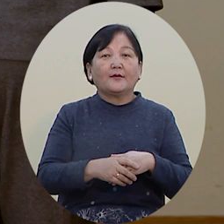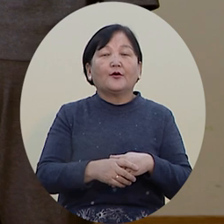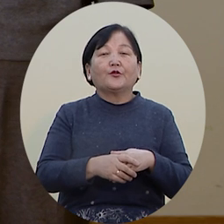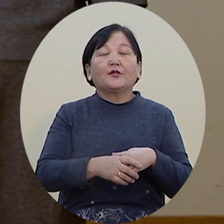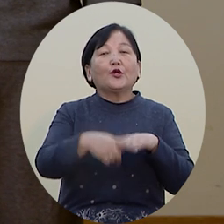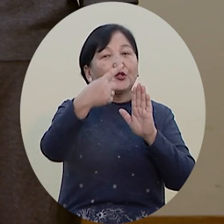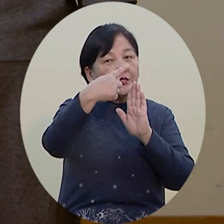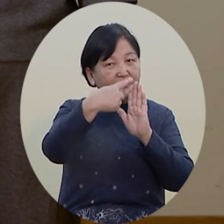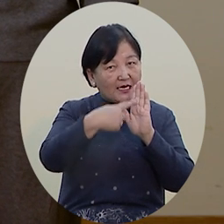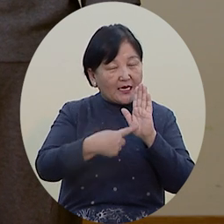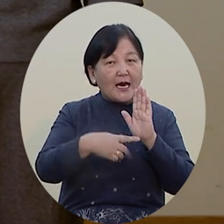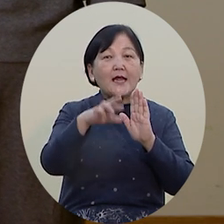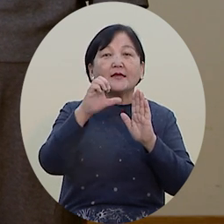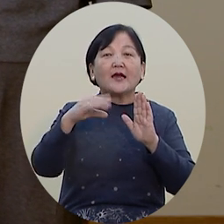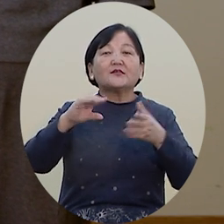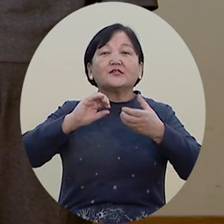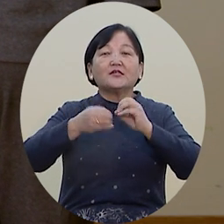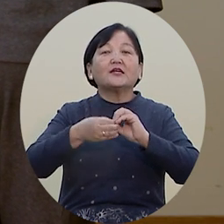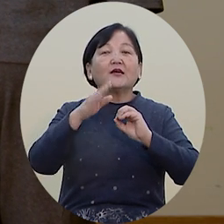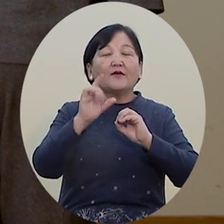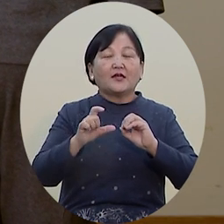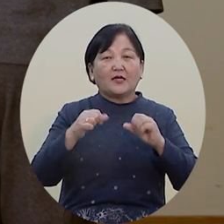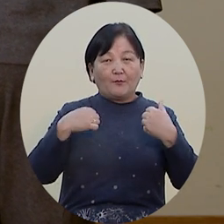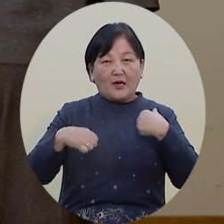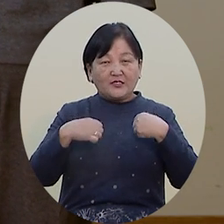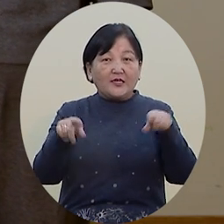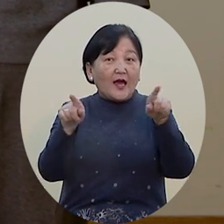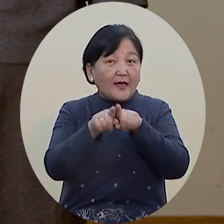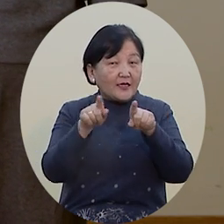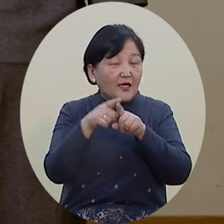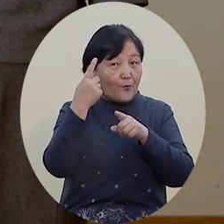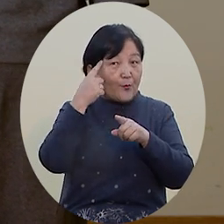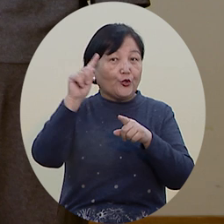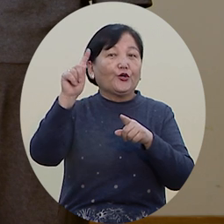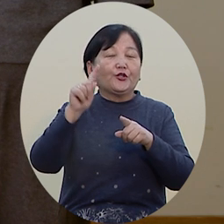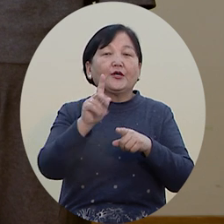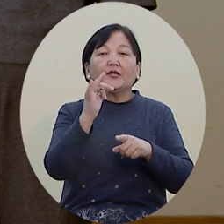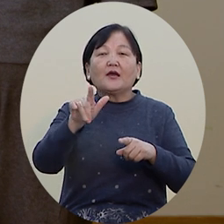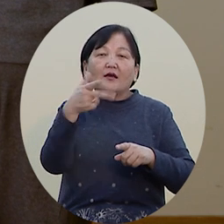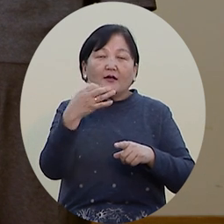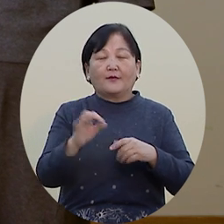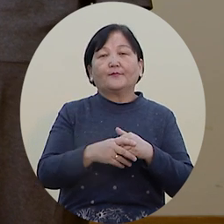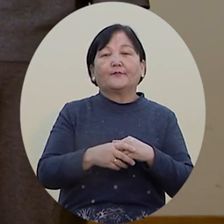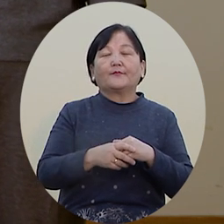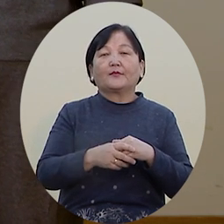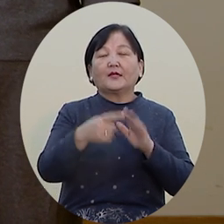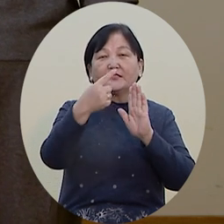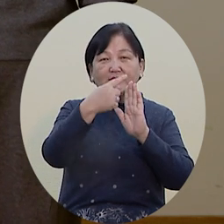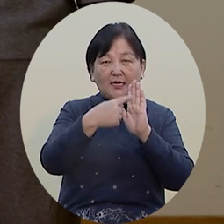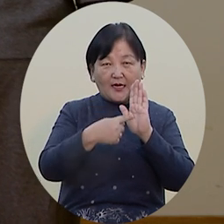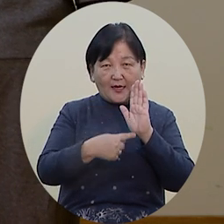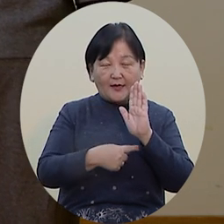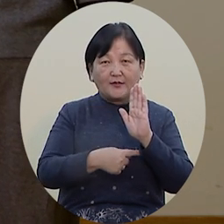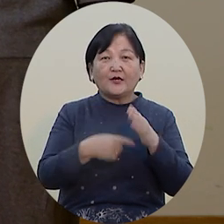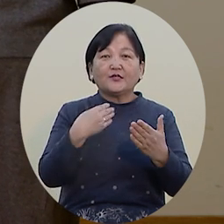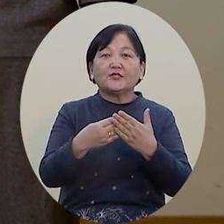бүгдээрээ жил сараар нь яаж гарах вэ? Тэгээ сарын хэрэглээг яаж гарах вэ гэхлээр хэрэглээнүүдээ